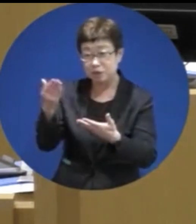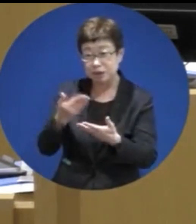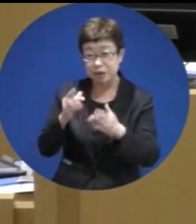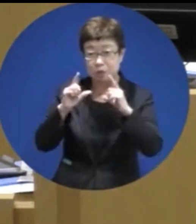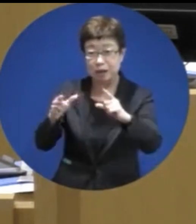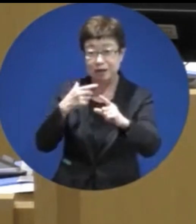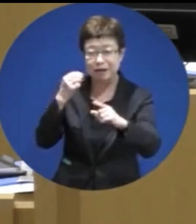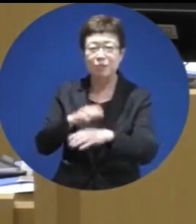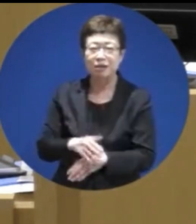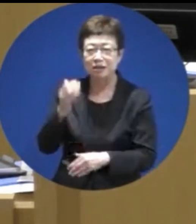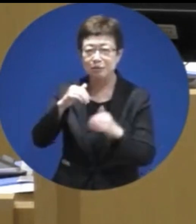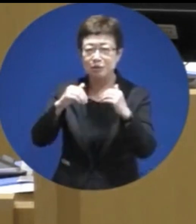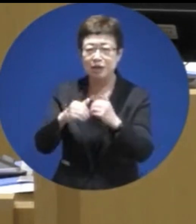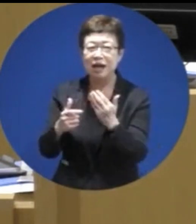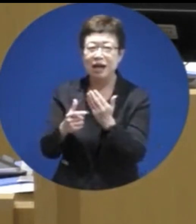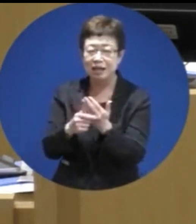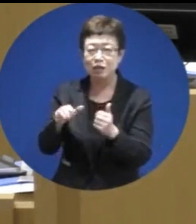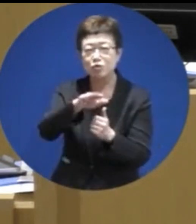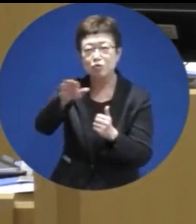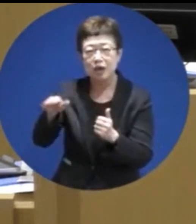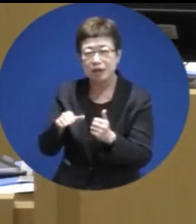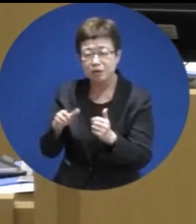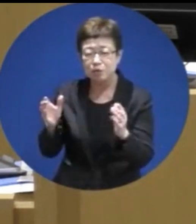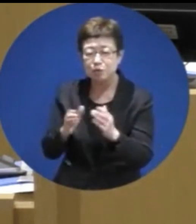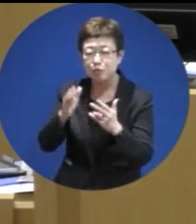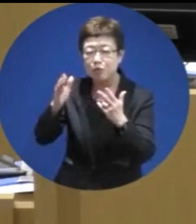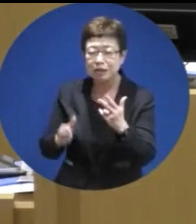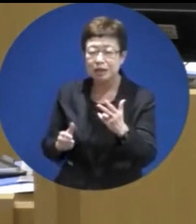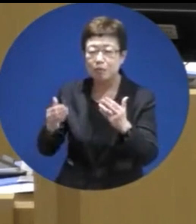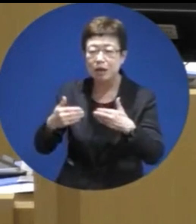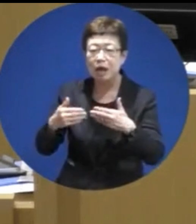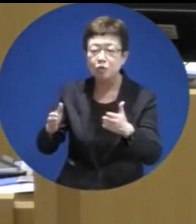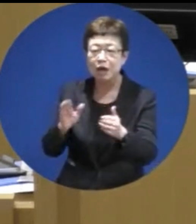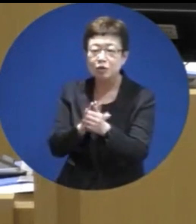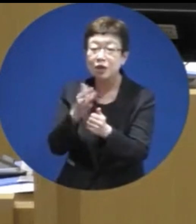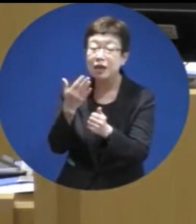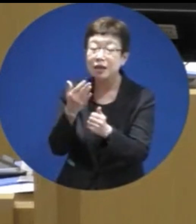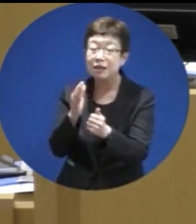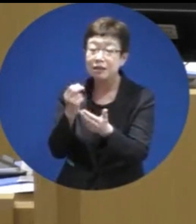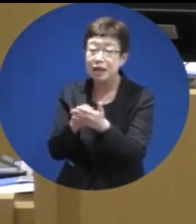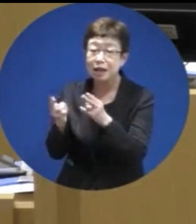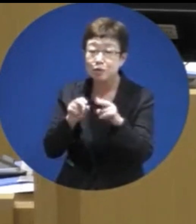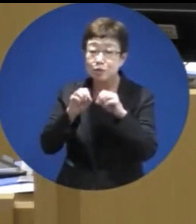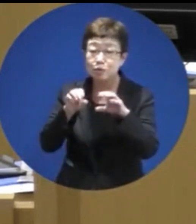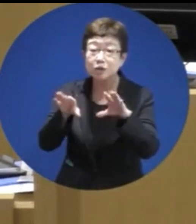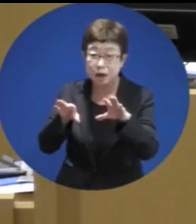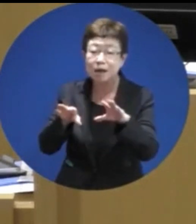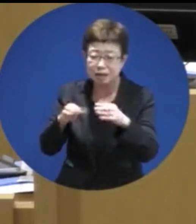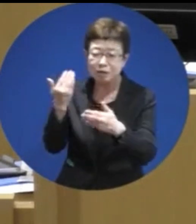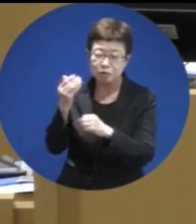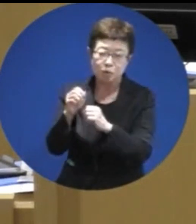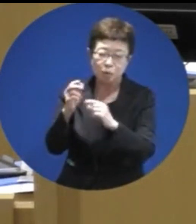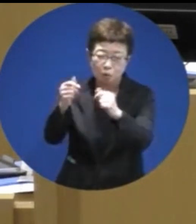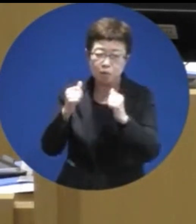します。渋谷駅周辺小規模施設に対するバリアフリー化推進事業助成制度の周知については、区ホームページで制度内容を